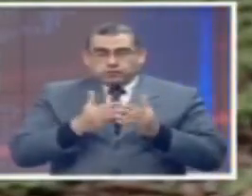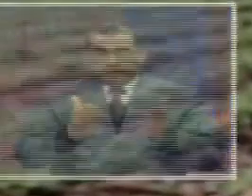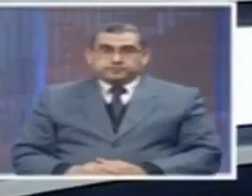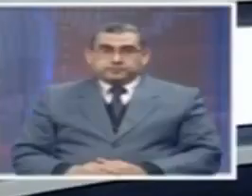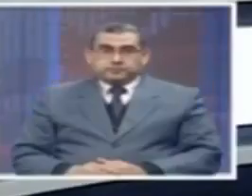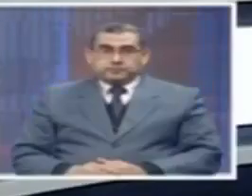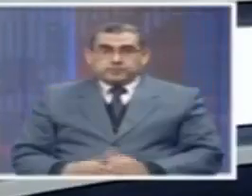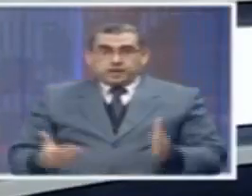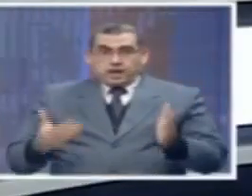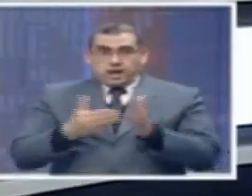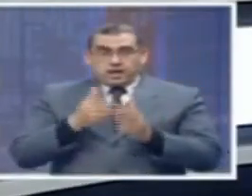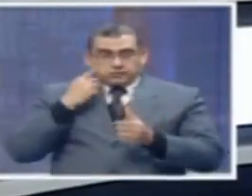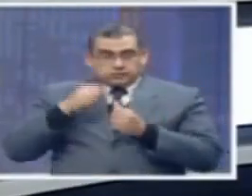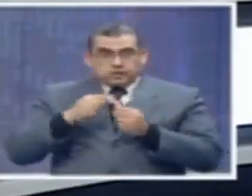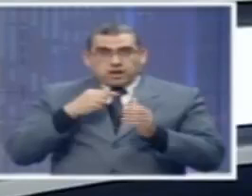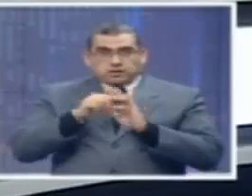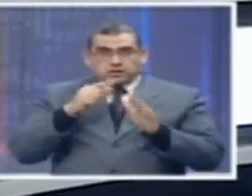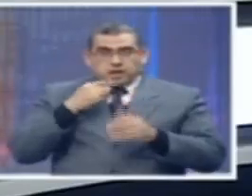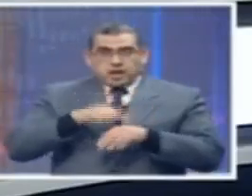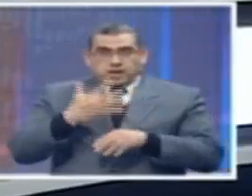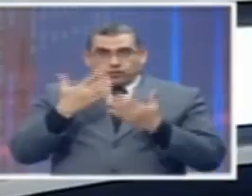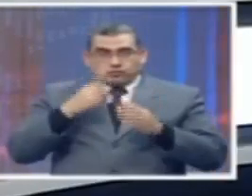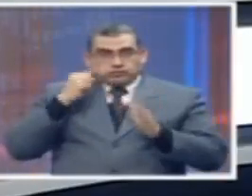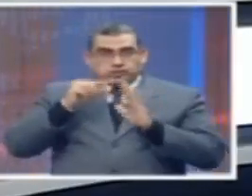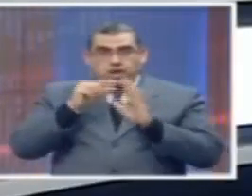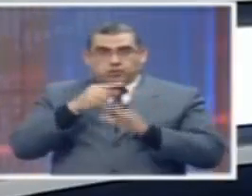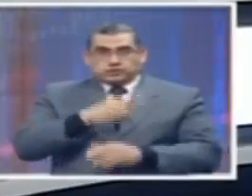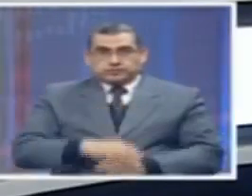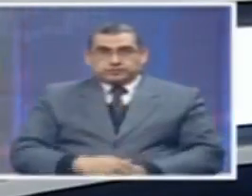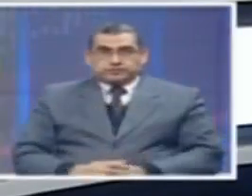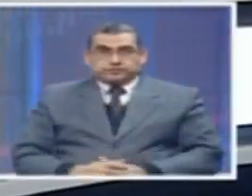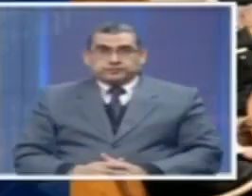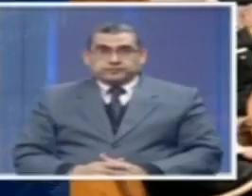المصري. نهاية الخامسة، وهذا تذكير بأهم العناوين.